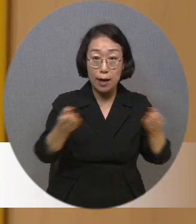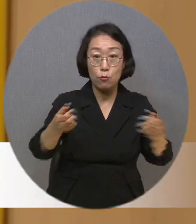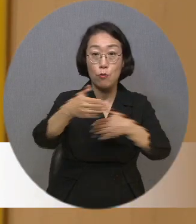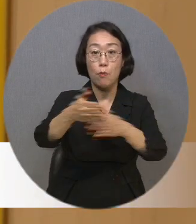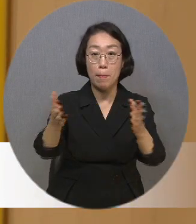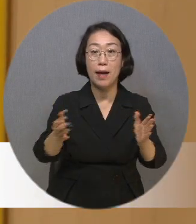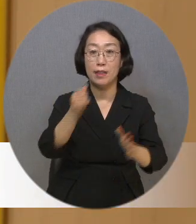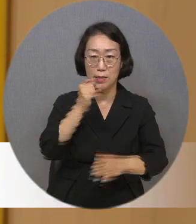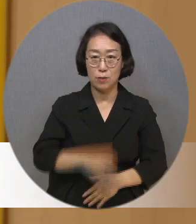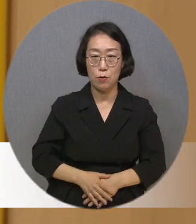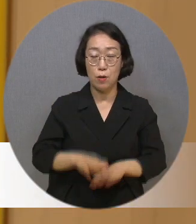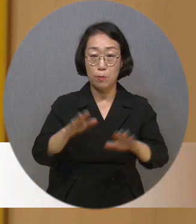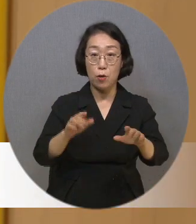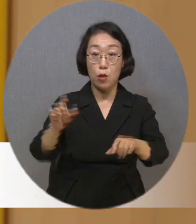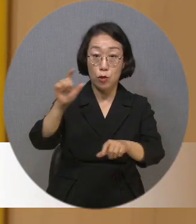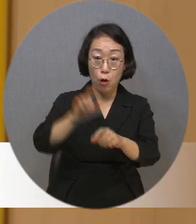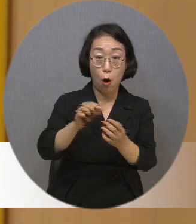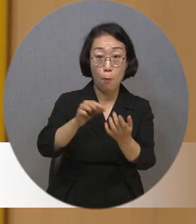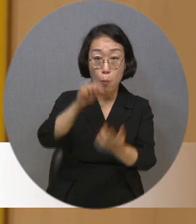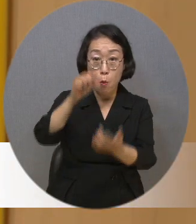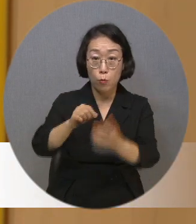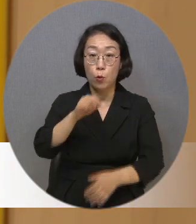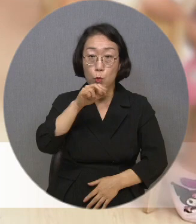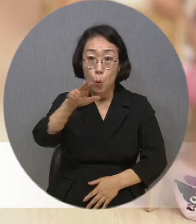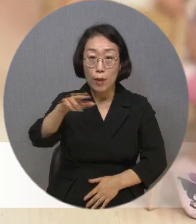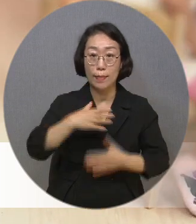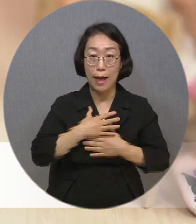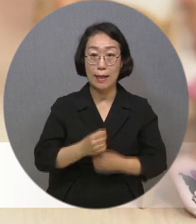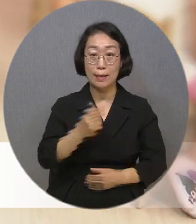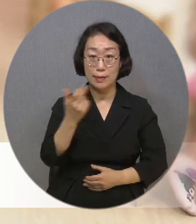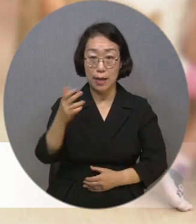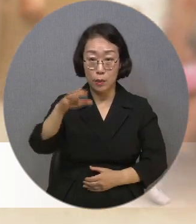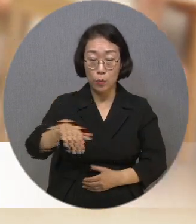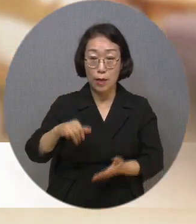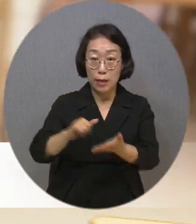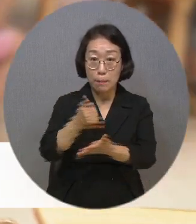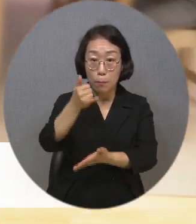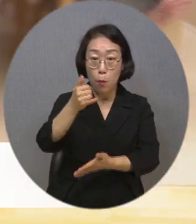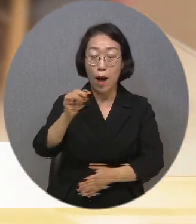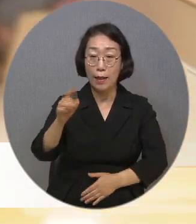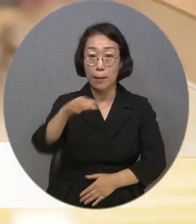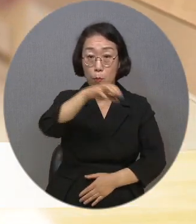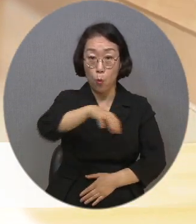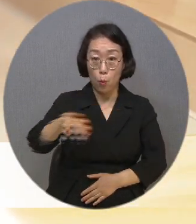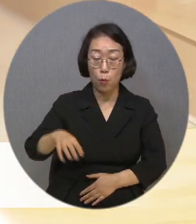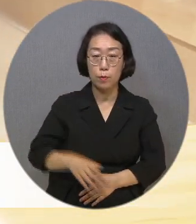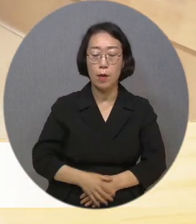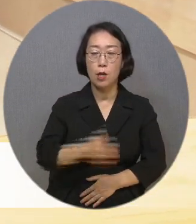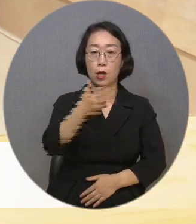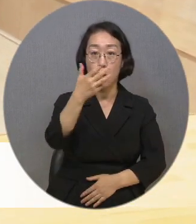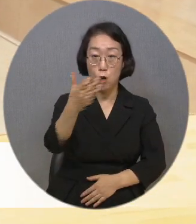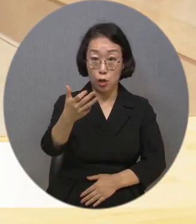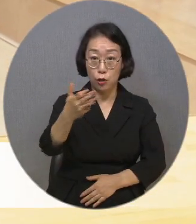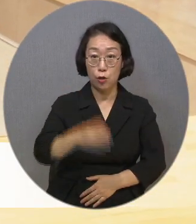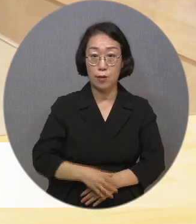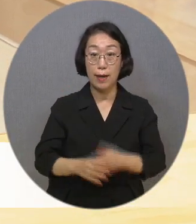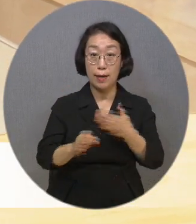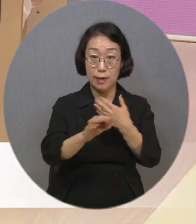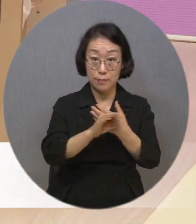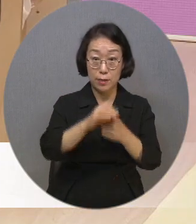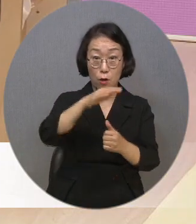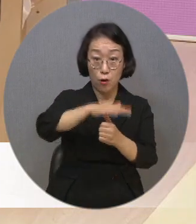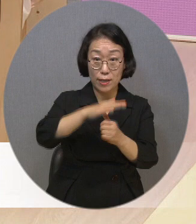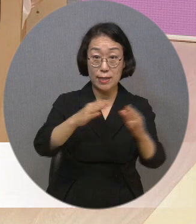있습니다. 이번에 추가 선정된 용인, 안산, 김포, 하남 등 4개 시의 18개 시간제 보육